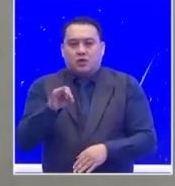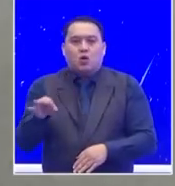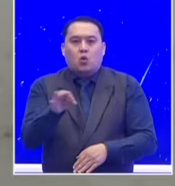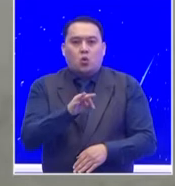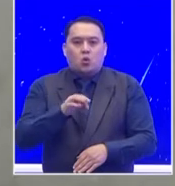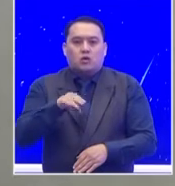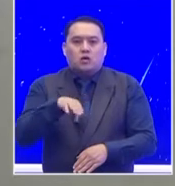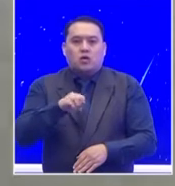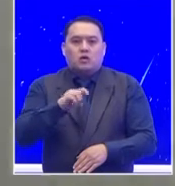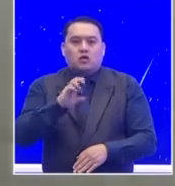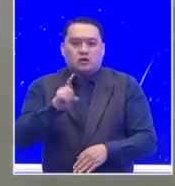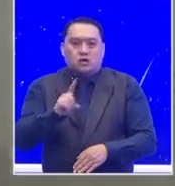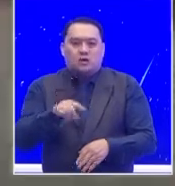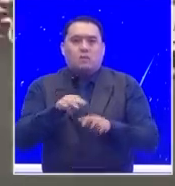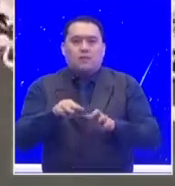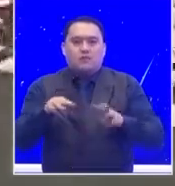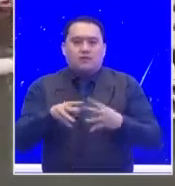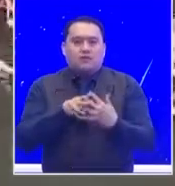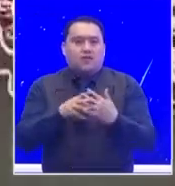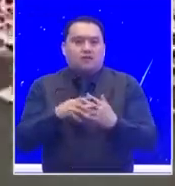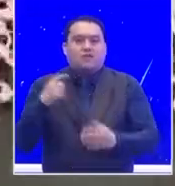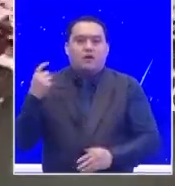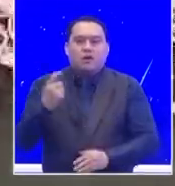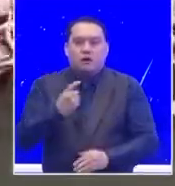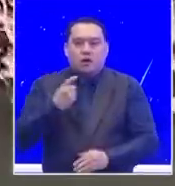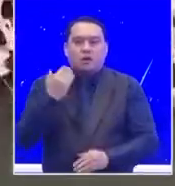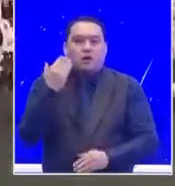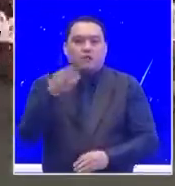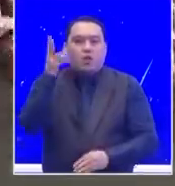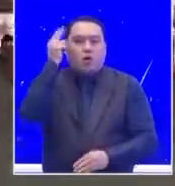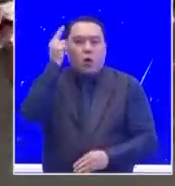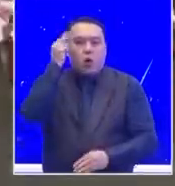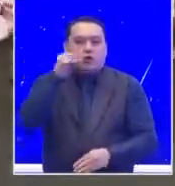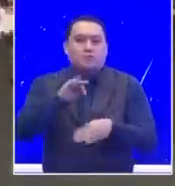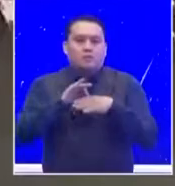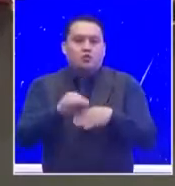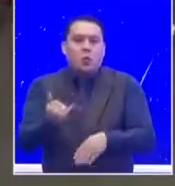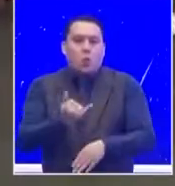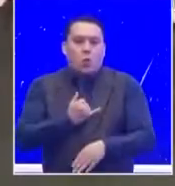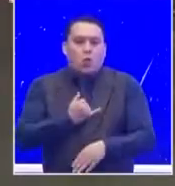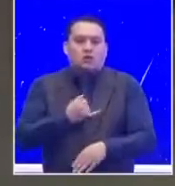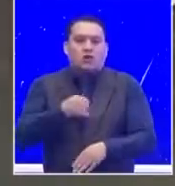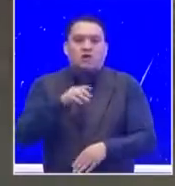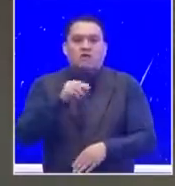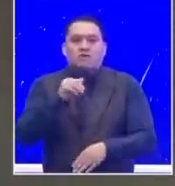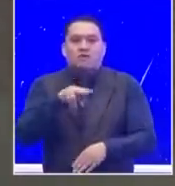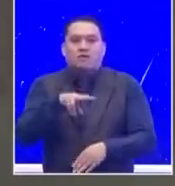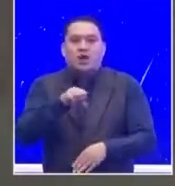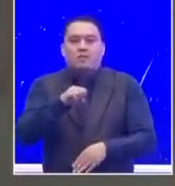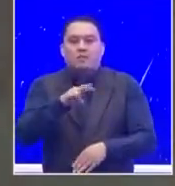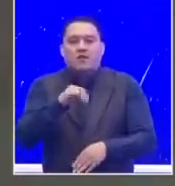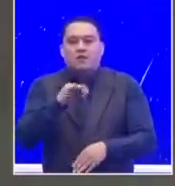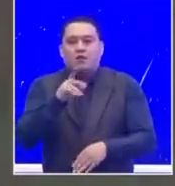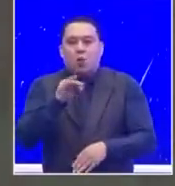озере Тенес, говорят в Министерстве сельского хозяйства. По их данным, количество проводящих у нас лето фламинго может приблизительно